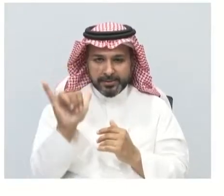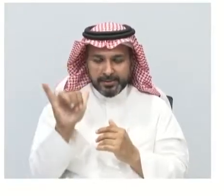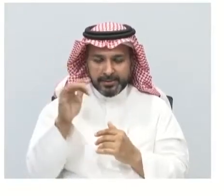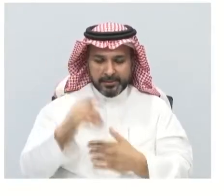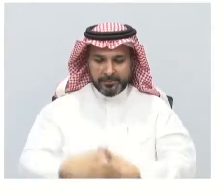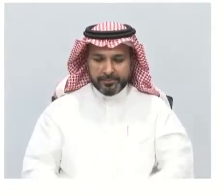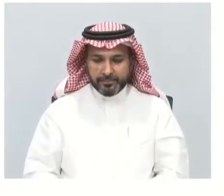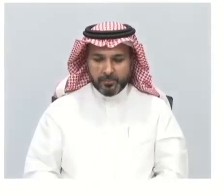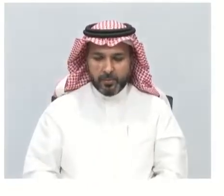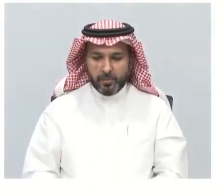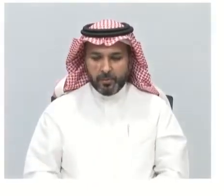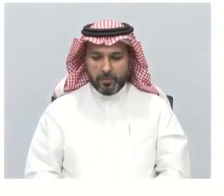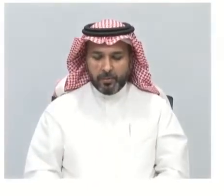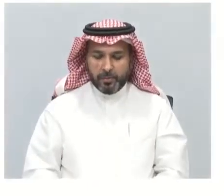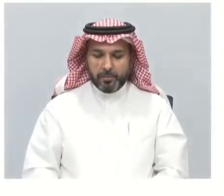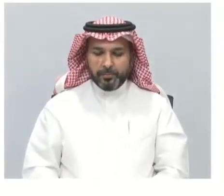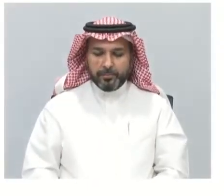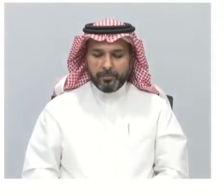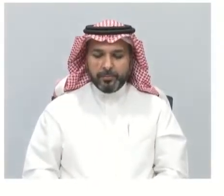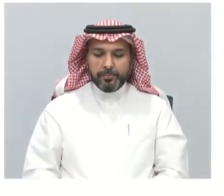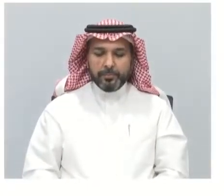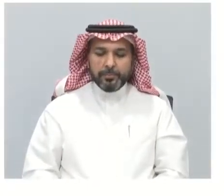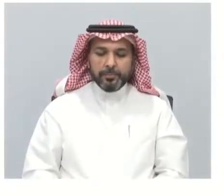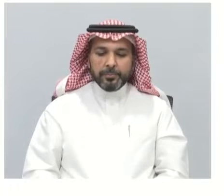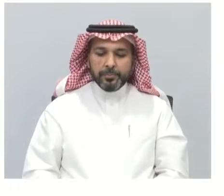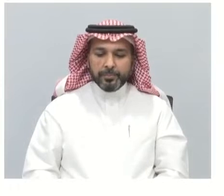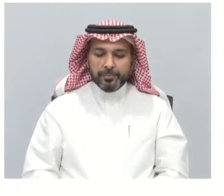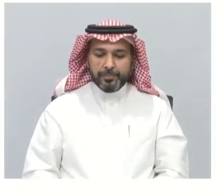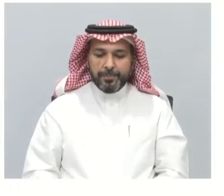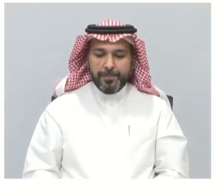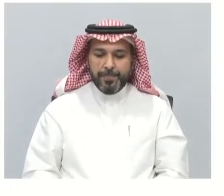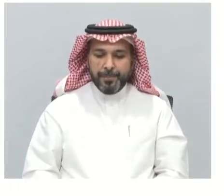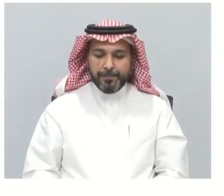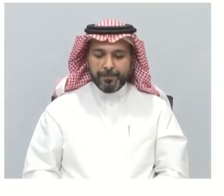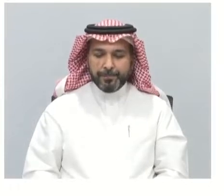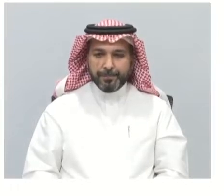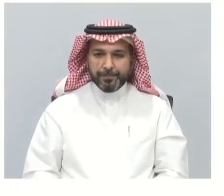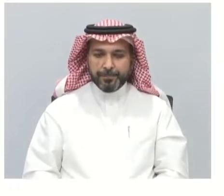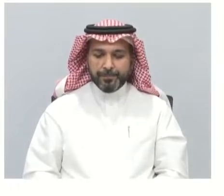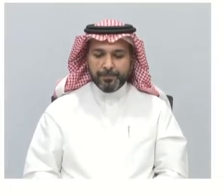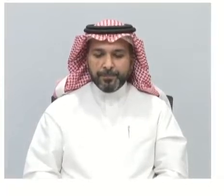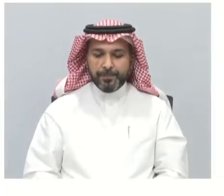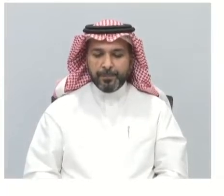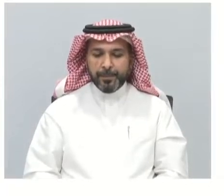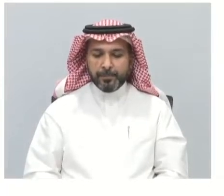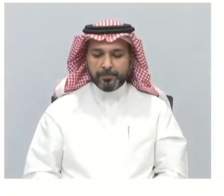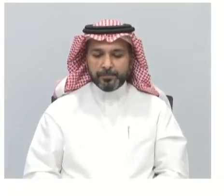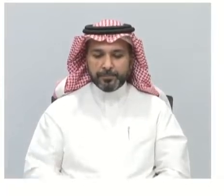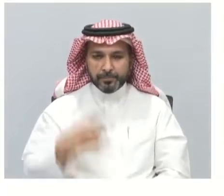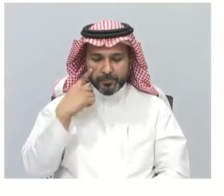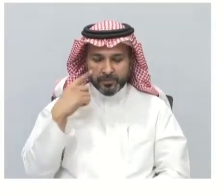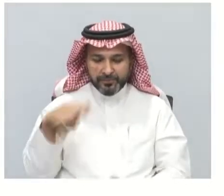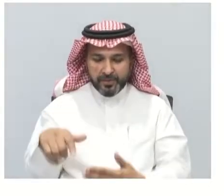على مستقيم من نقطه لا تقع عليه الخطوه الاولى طبعا هذا هو المستقيم اللي